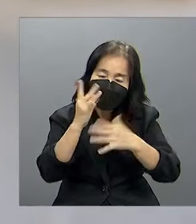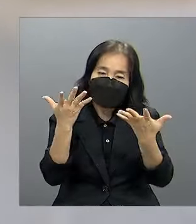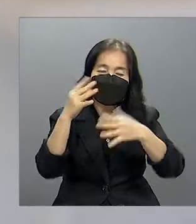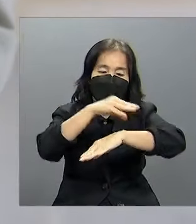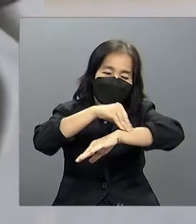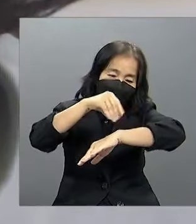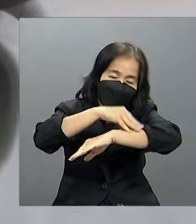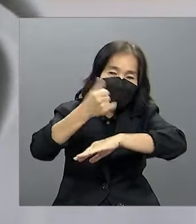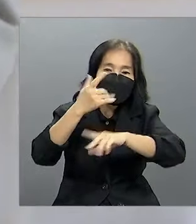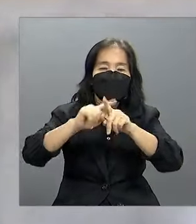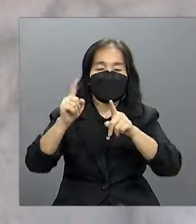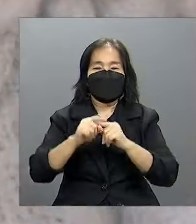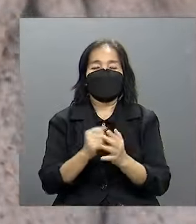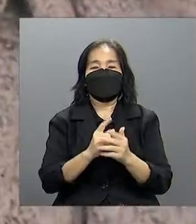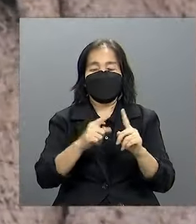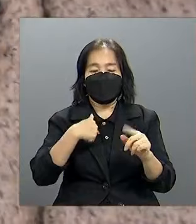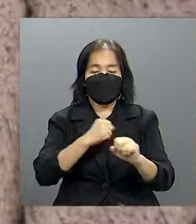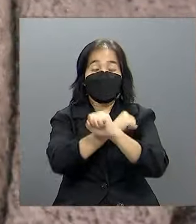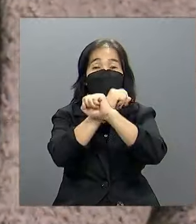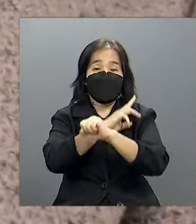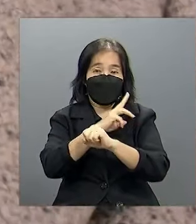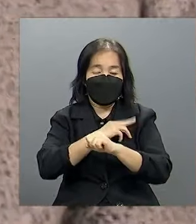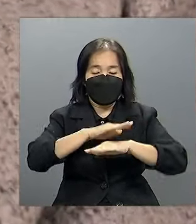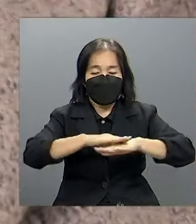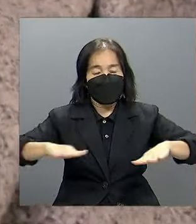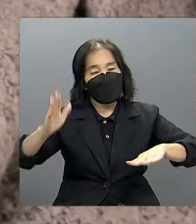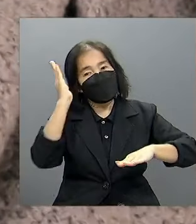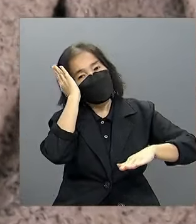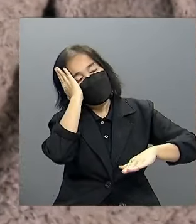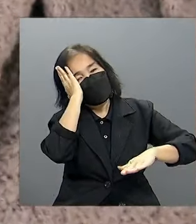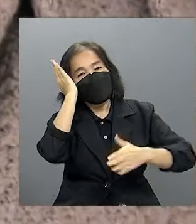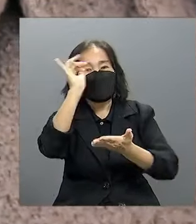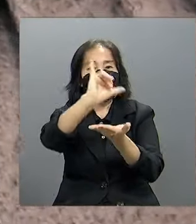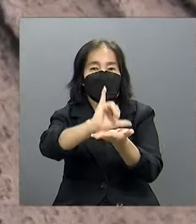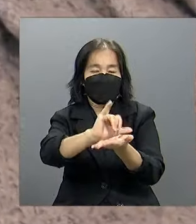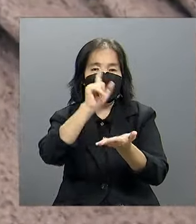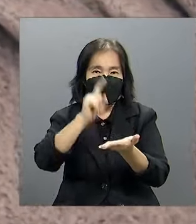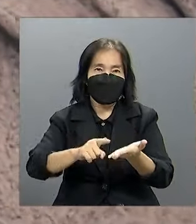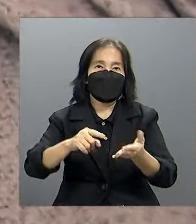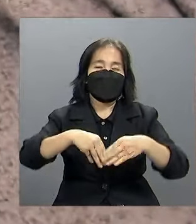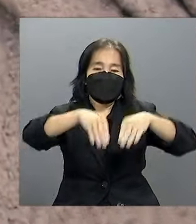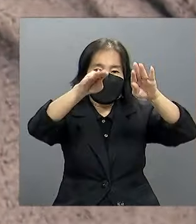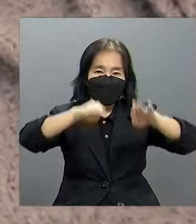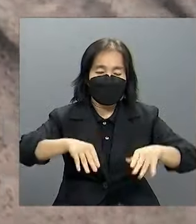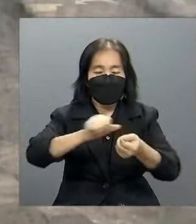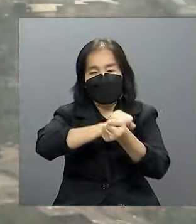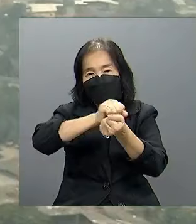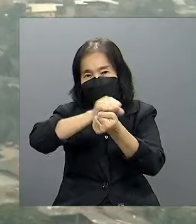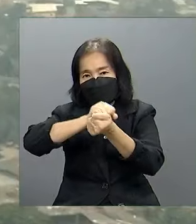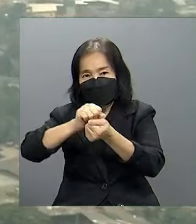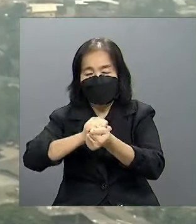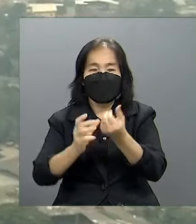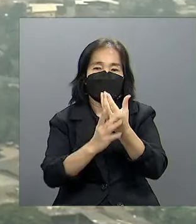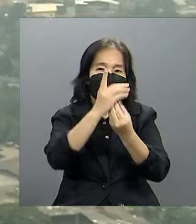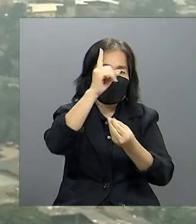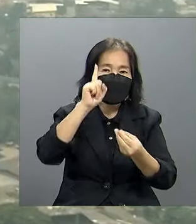ก็อย่างเช่นเริ่มตั้งแต่ที่นอนเลยที่นอนเตียงนอนควรจะเอาผ้าปูเนี่ยมาซักทำความสะอาดอย่างน้อยอาทิตย์ละครั้งแล้วก็